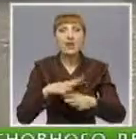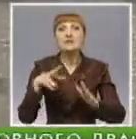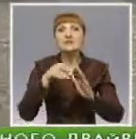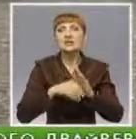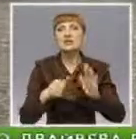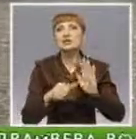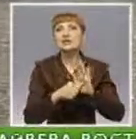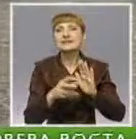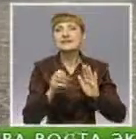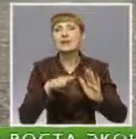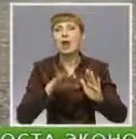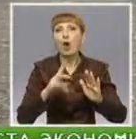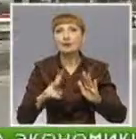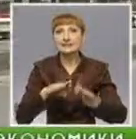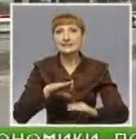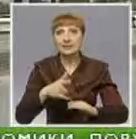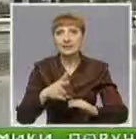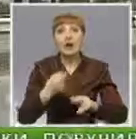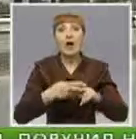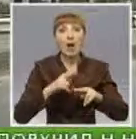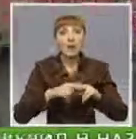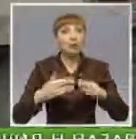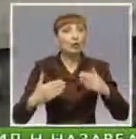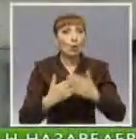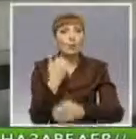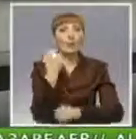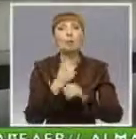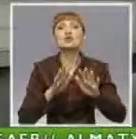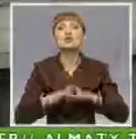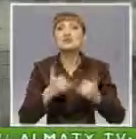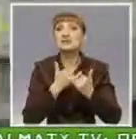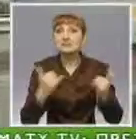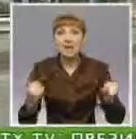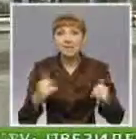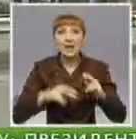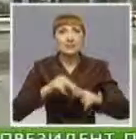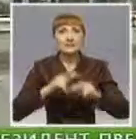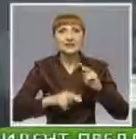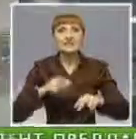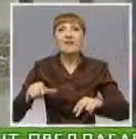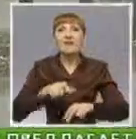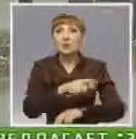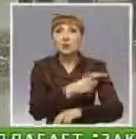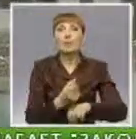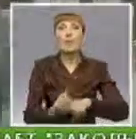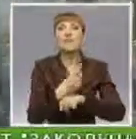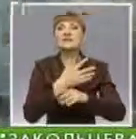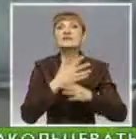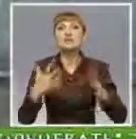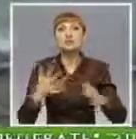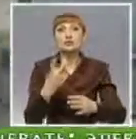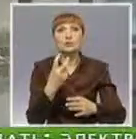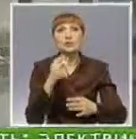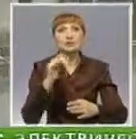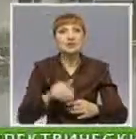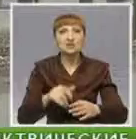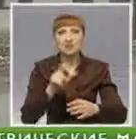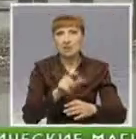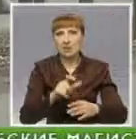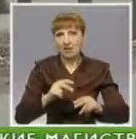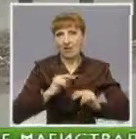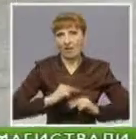свыше 6 триллионов тенге. А это еще и новые рабочие места. Только при строительстве автодорог появится свыше 200 тысяч